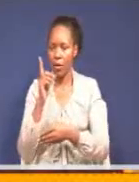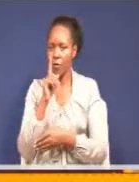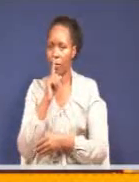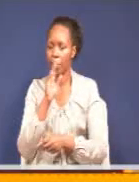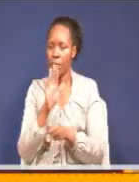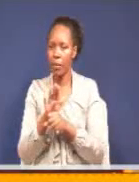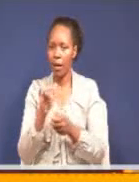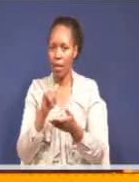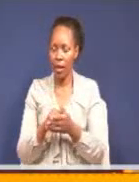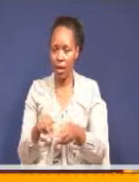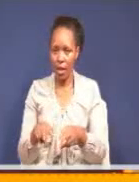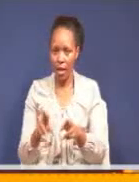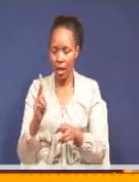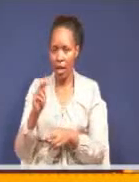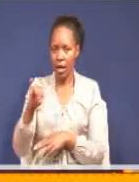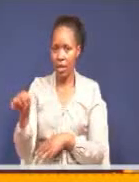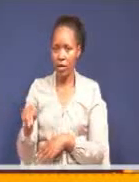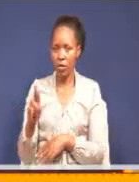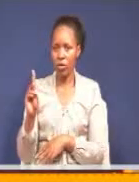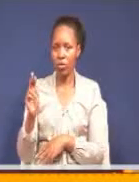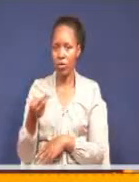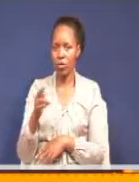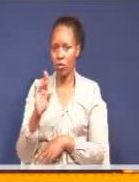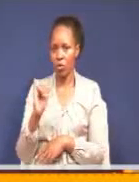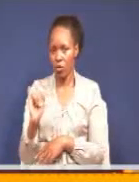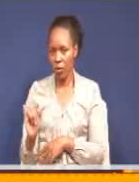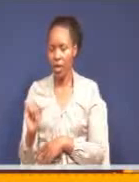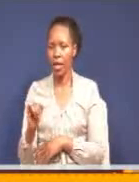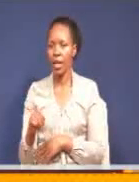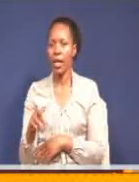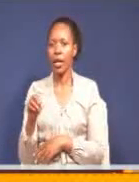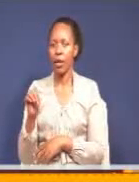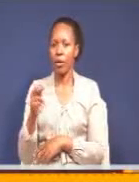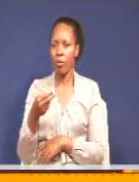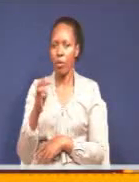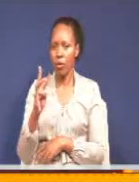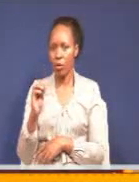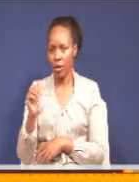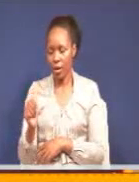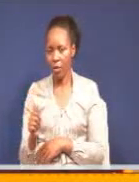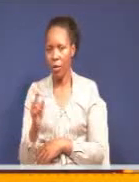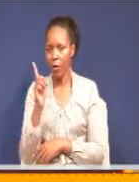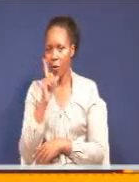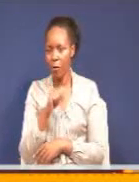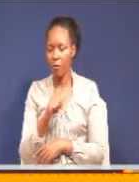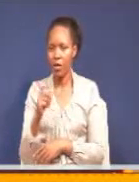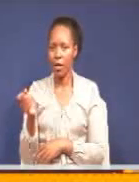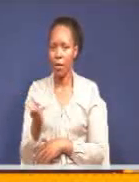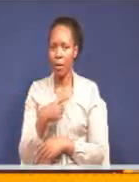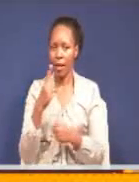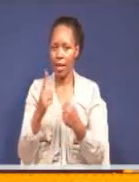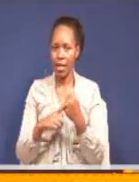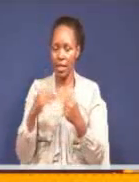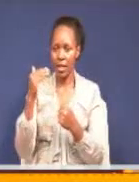ati Barabara ya kajiondothi ya rigacho gori ya meru mutindo mwankamari na ikarikia mwari hiyo tandato mwaka